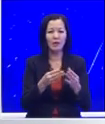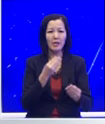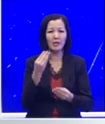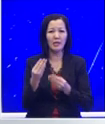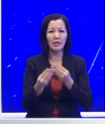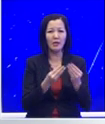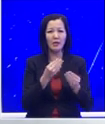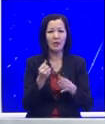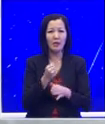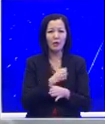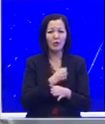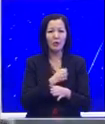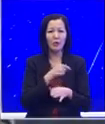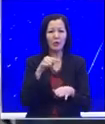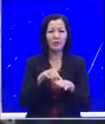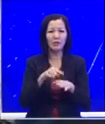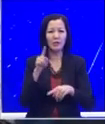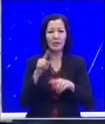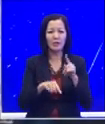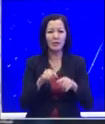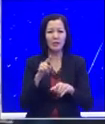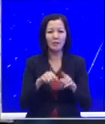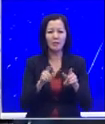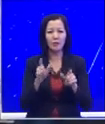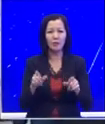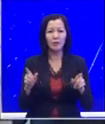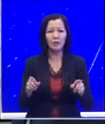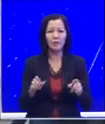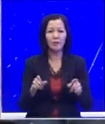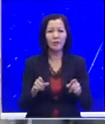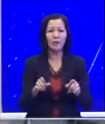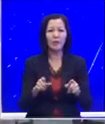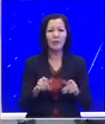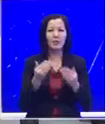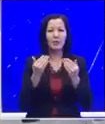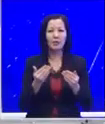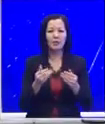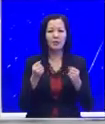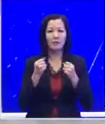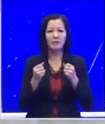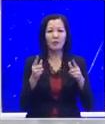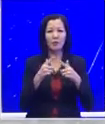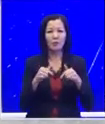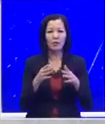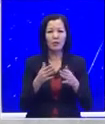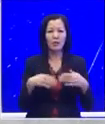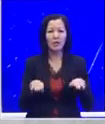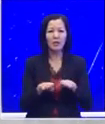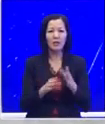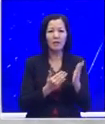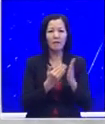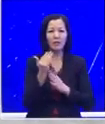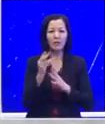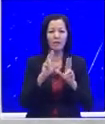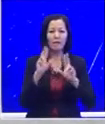лига выразила глубокие соболезнования родным и близким погибших. Аналогичный жест показывают и другие спортивные органы. Игры высшей лиги